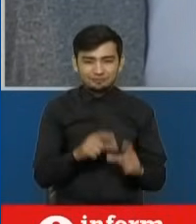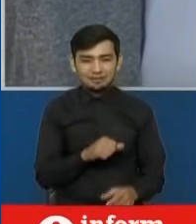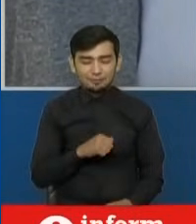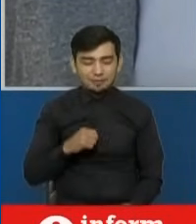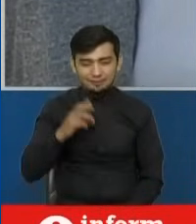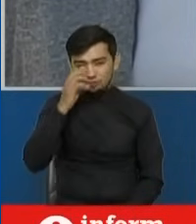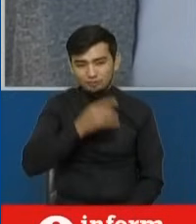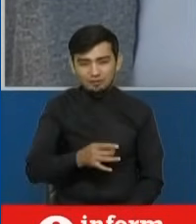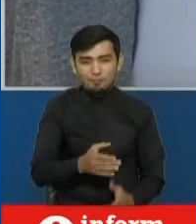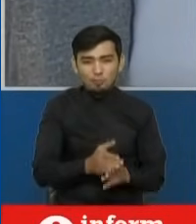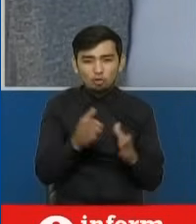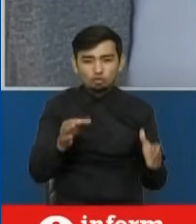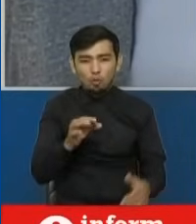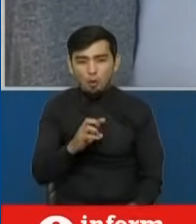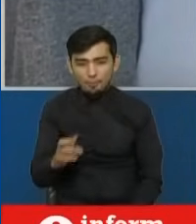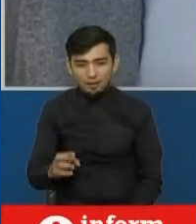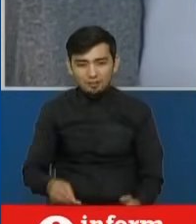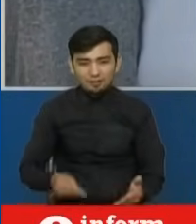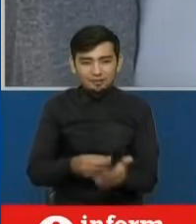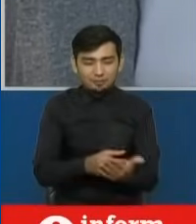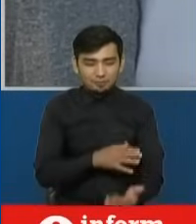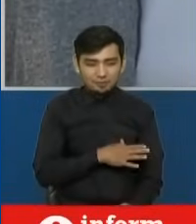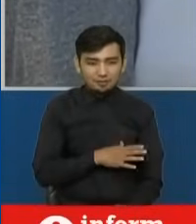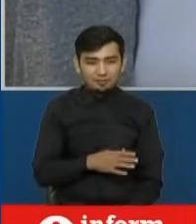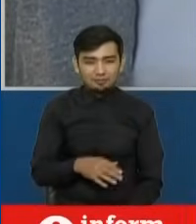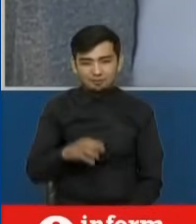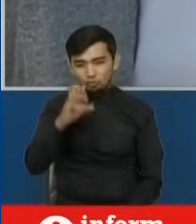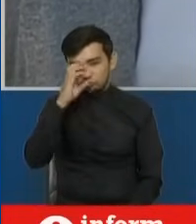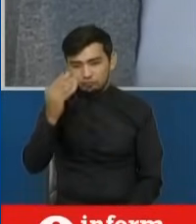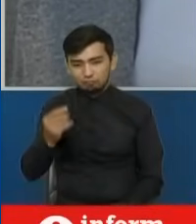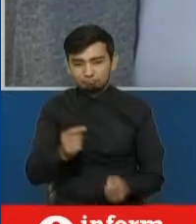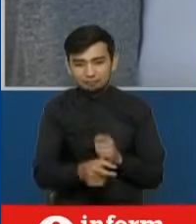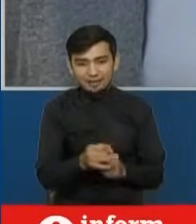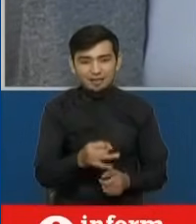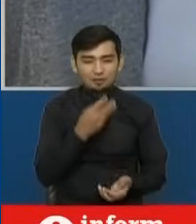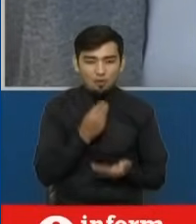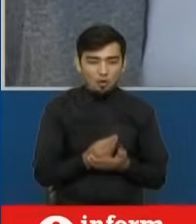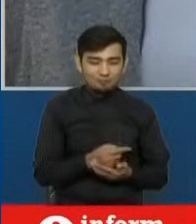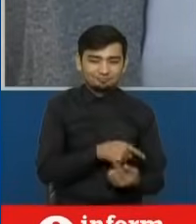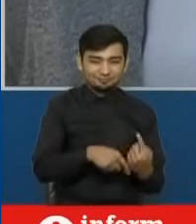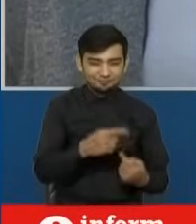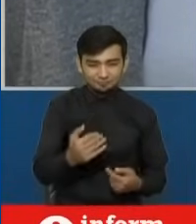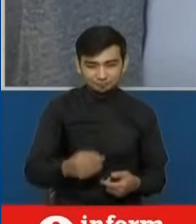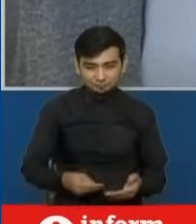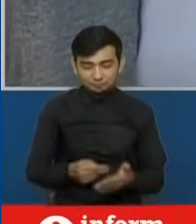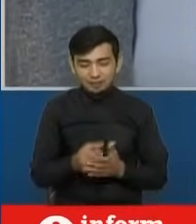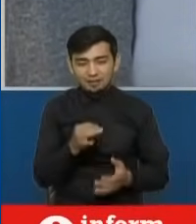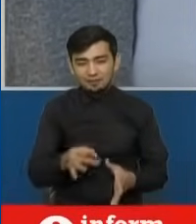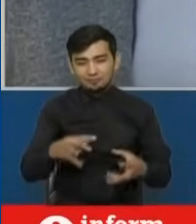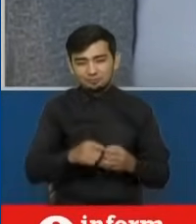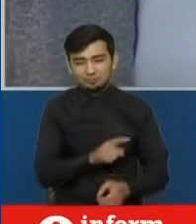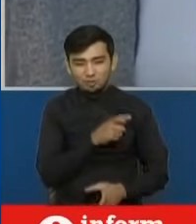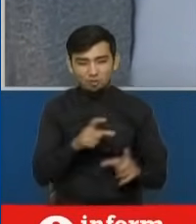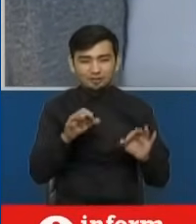страны наибольший объём капиталовложений обеспечил Местный бюджет а также собственные средства предприятий по словам специалистов